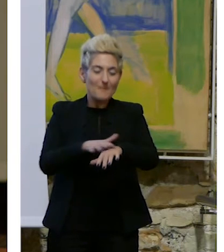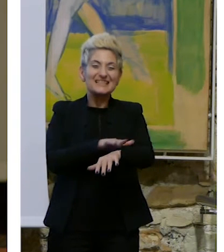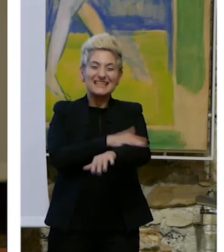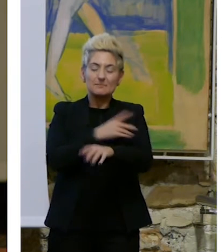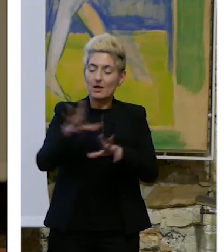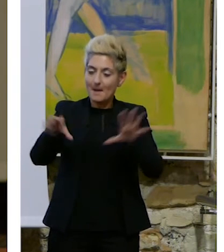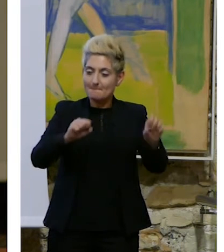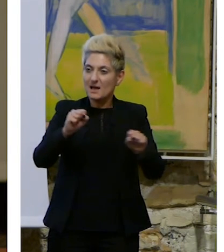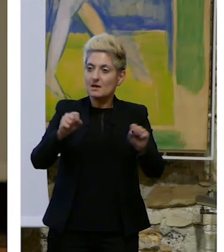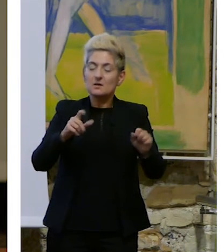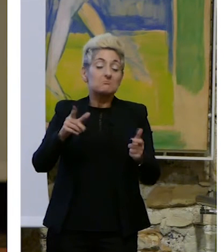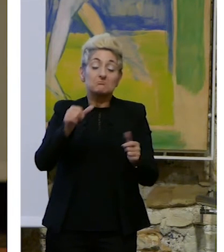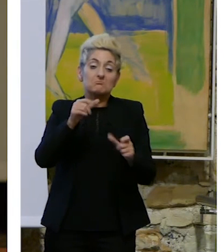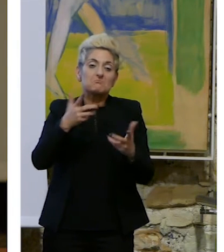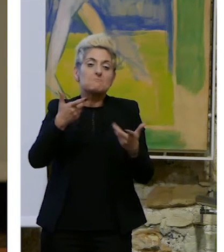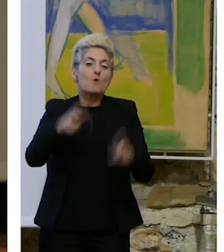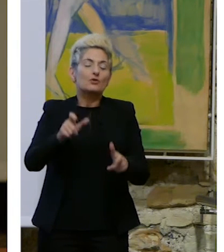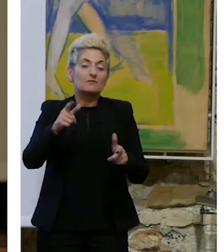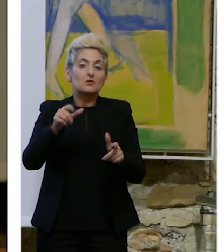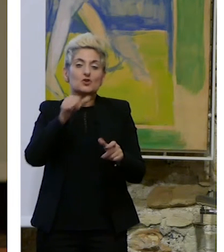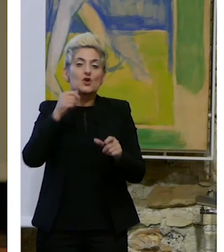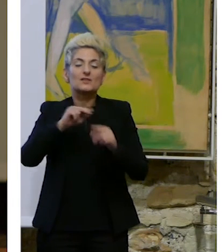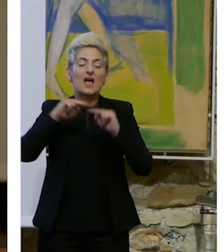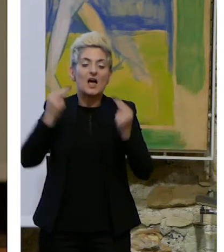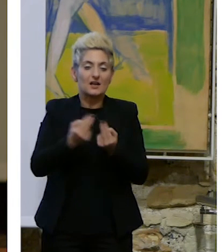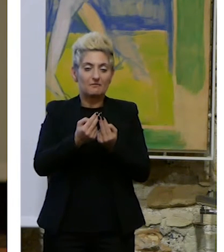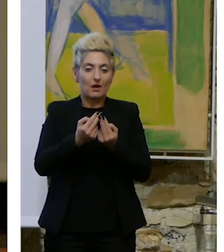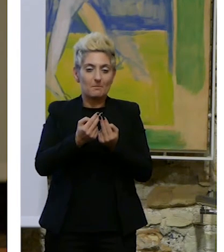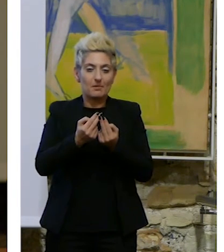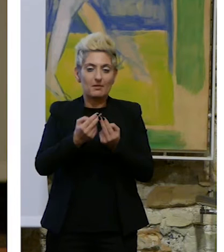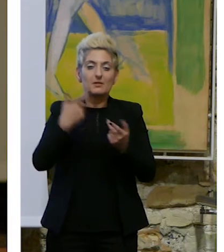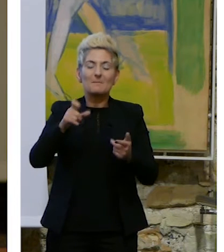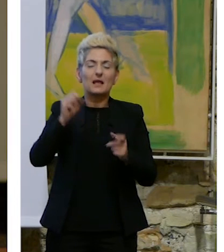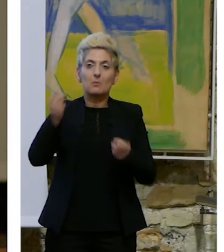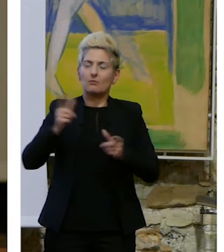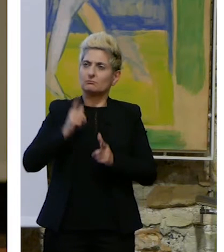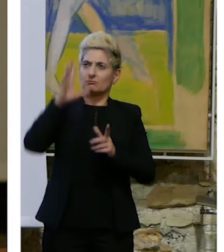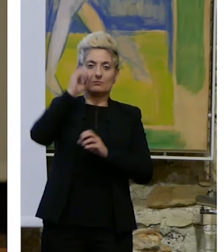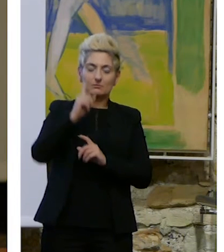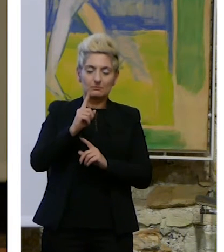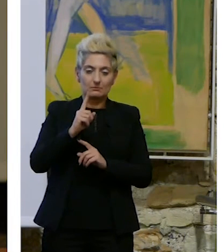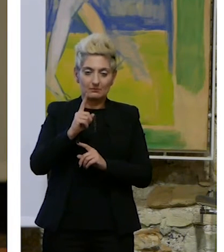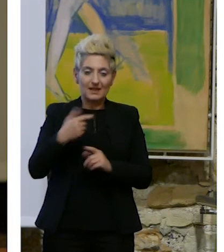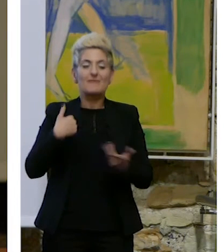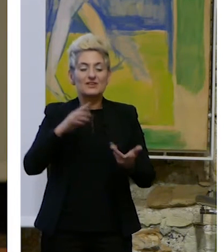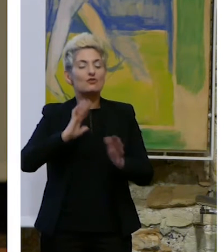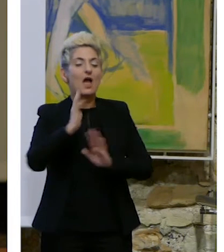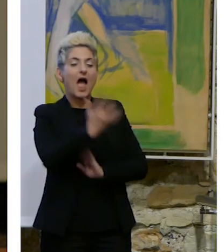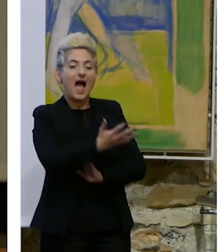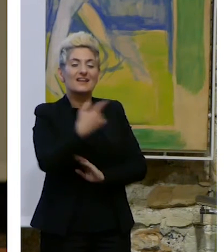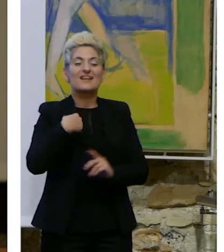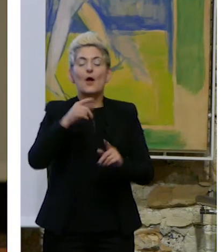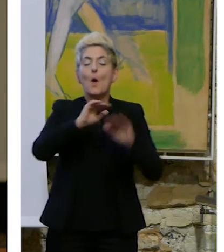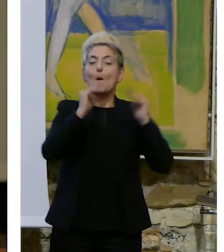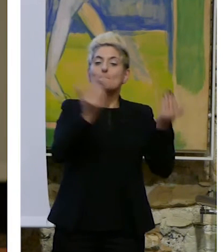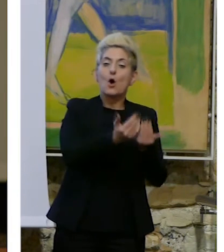recepire, perché poi non capisce. Vi vorrei dare un altro esempio curioso, invece, che appartiene al mondo del visivo e